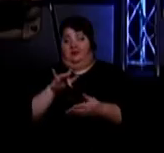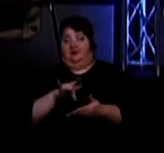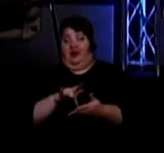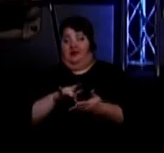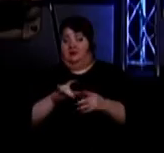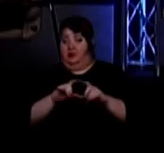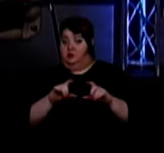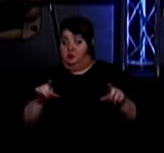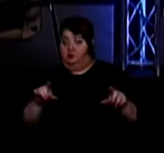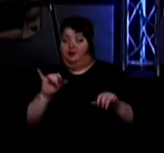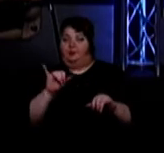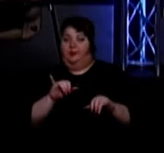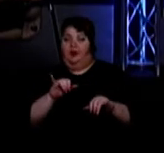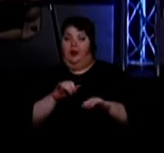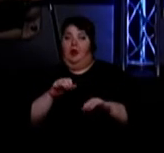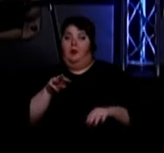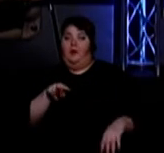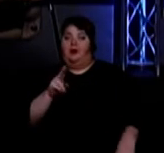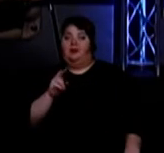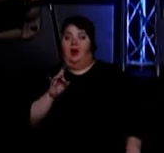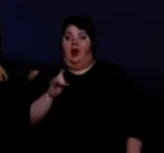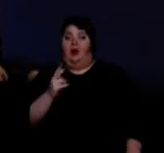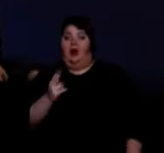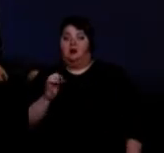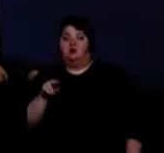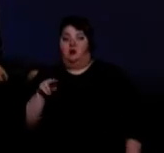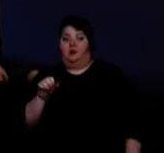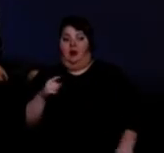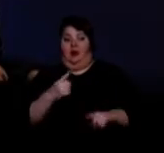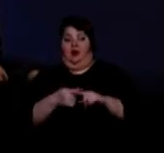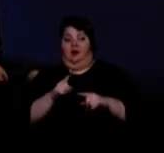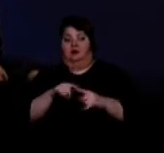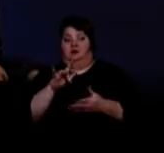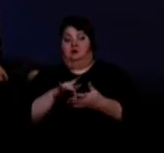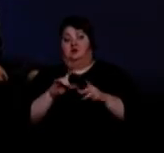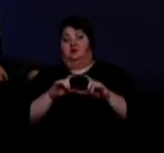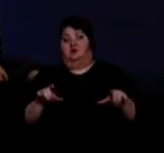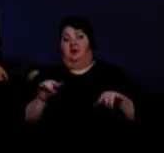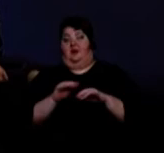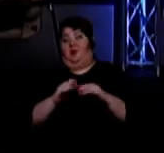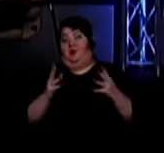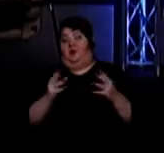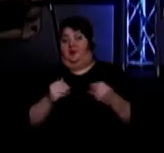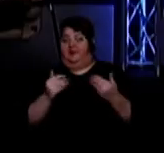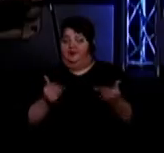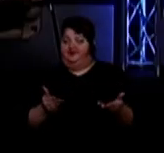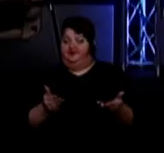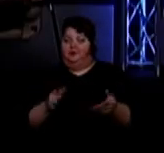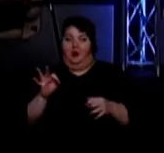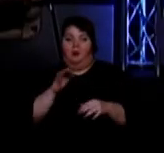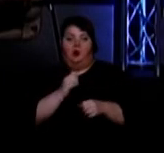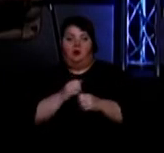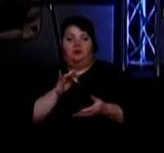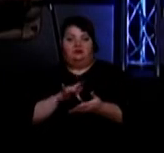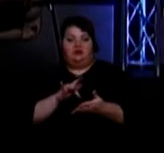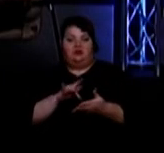Доброго дня. Та Марина Карацюпа, психолог Полтавського лайф-центру. Доброго дня. Вітаю вас. Про роботу Центру